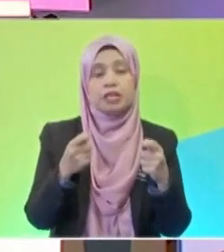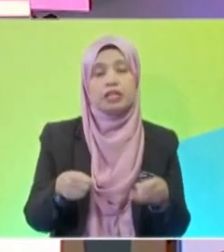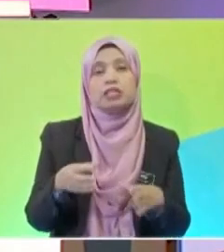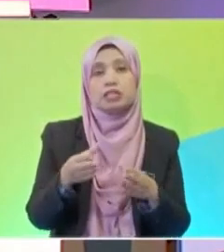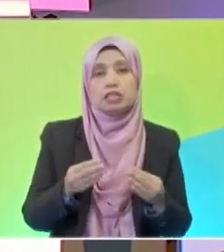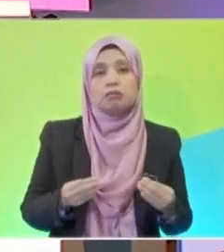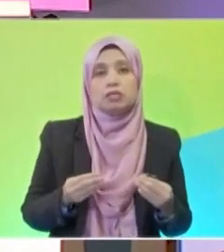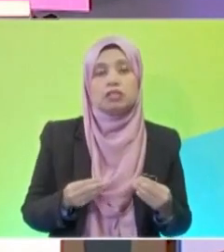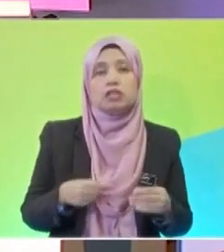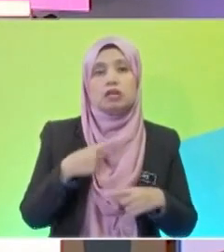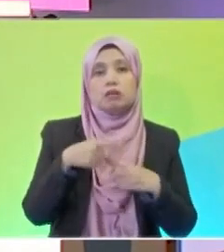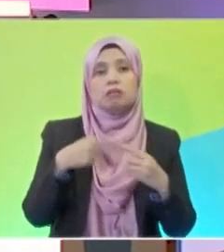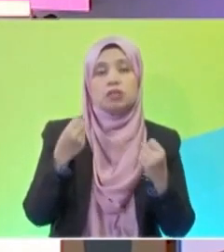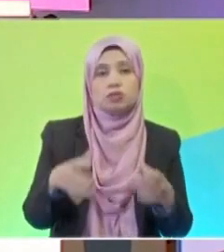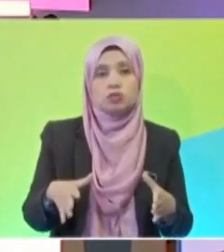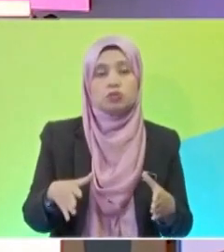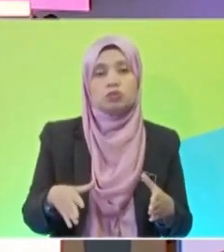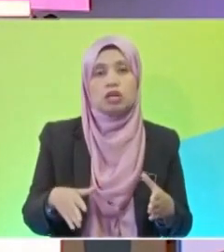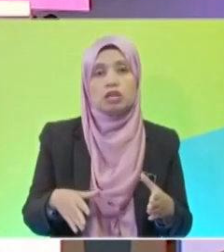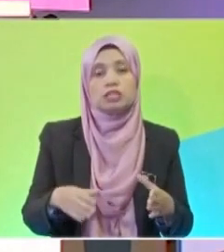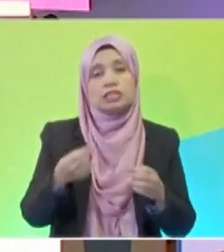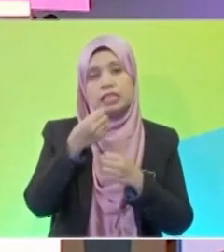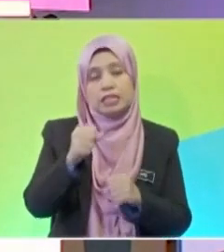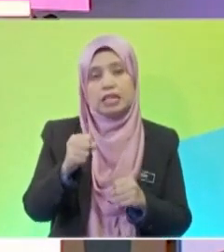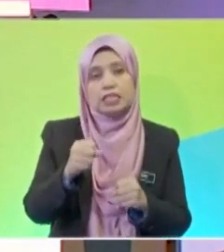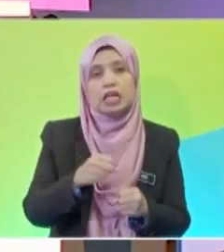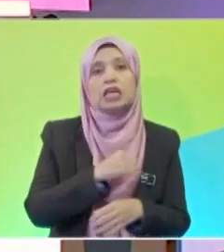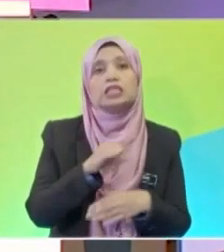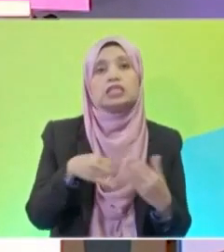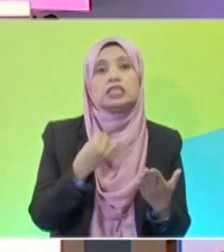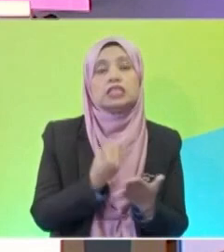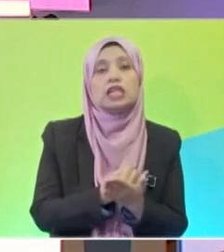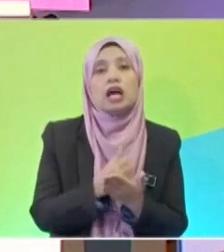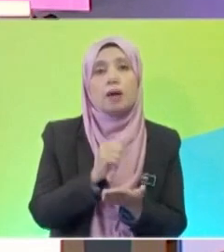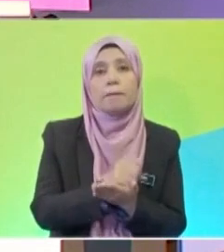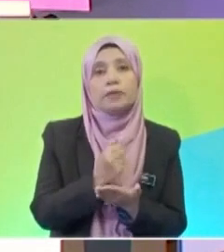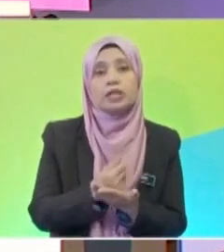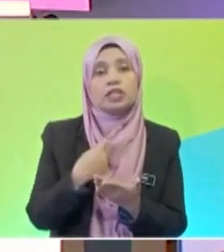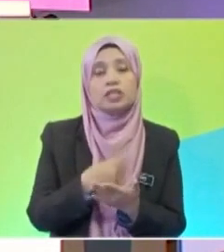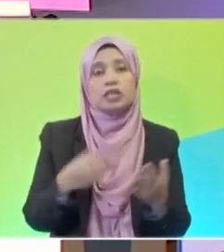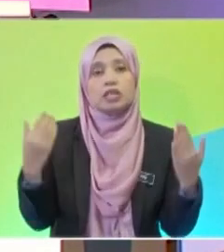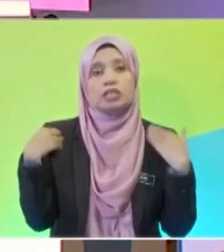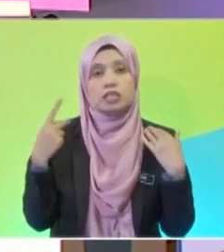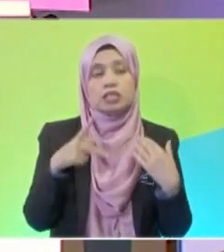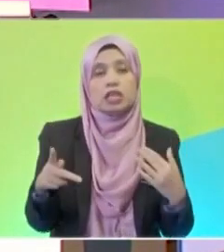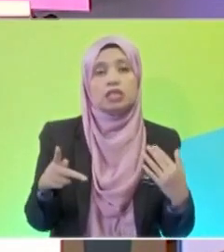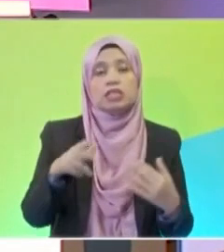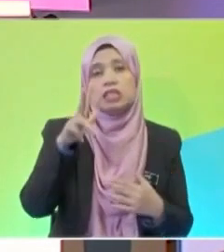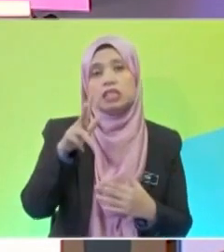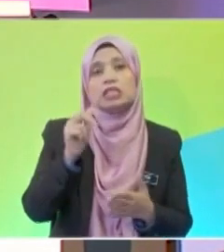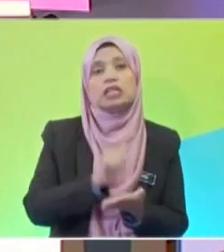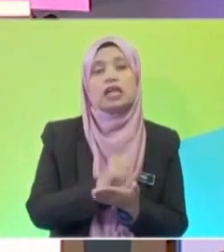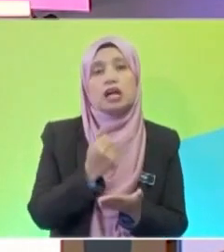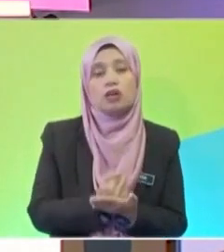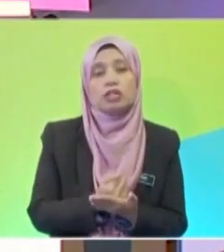sediakan journal arm, post ke leja. Dalam kita nak merekod share, kita kena wujudkan tiga akaun, Nisa. Akaun